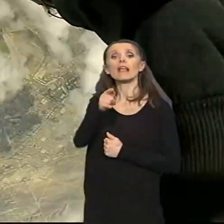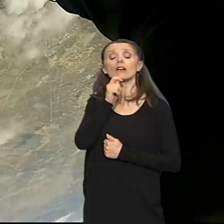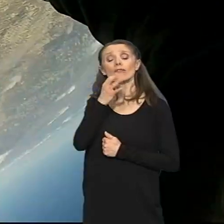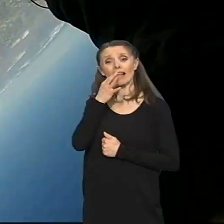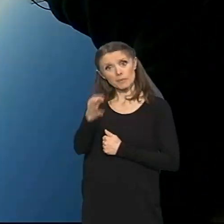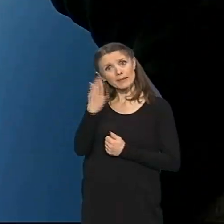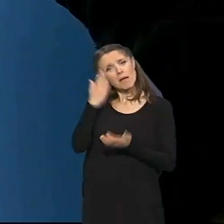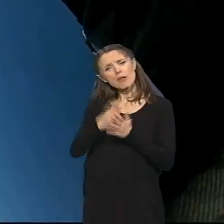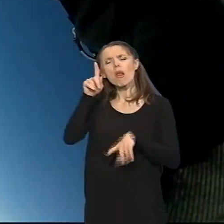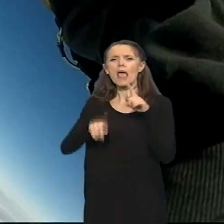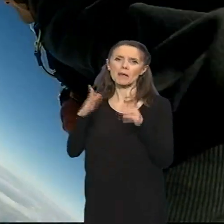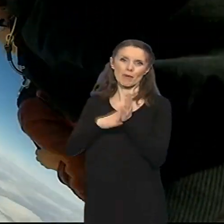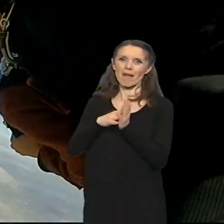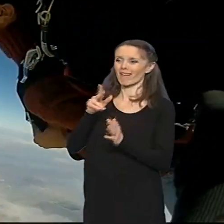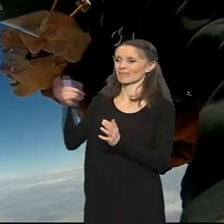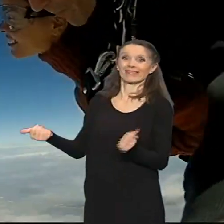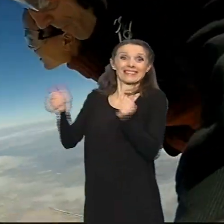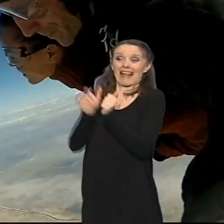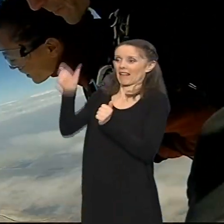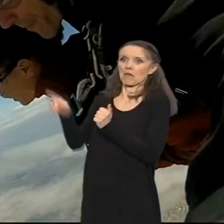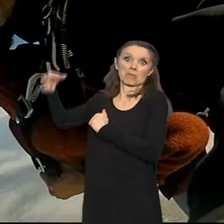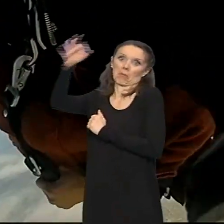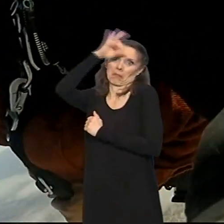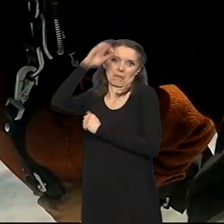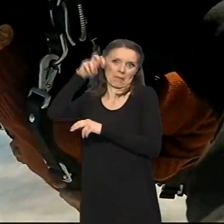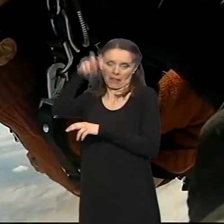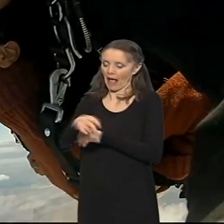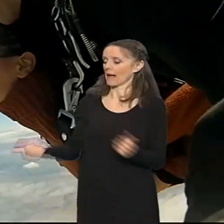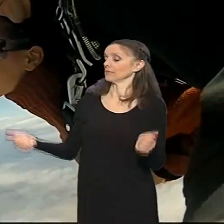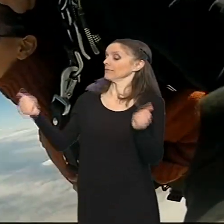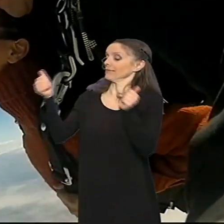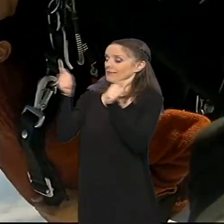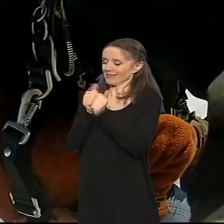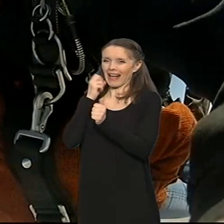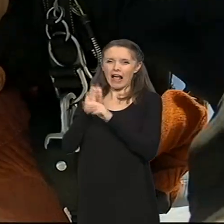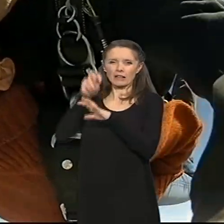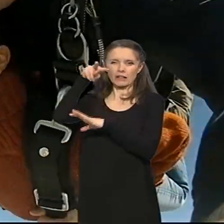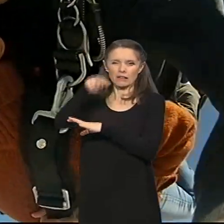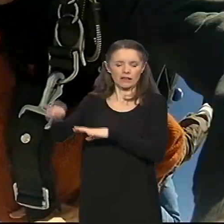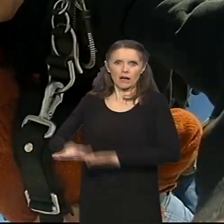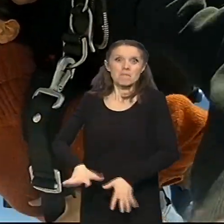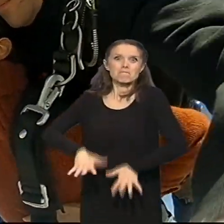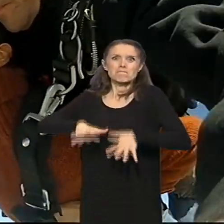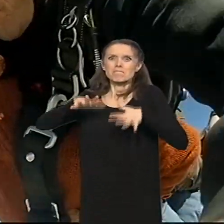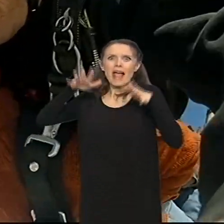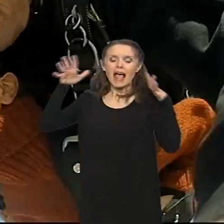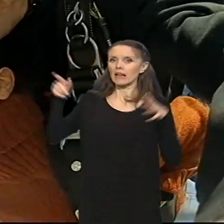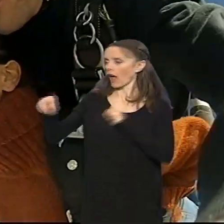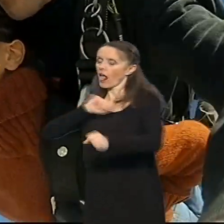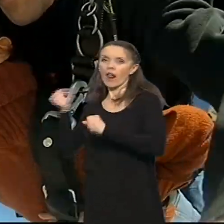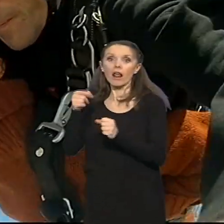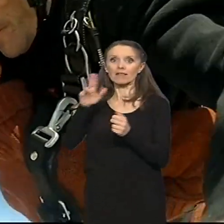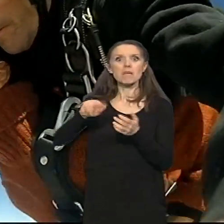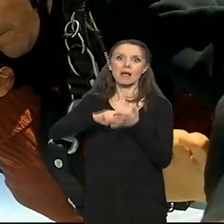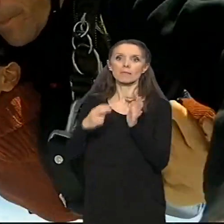sa nekim ko je početnik i da on tolika kao panika uhvati da vi imate problema tokom skoka? Da.